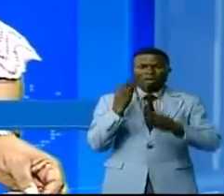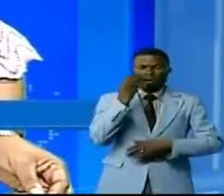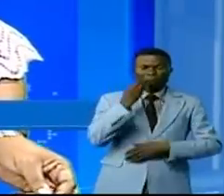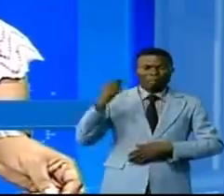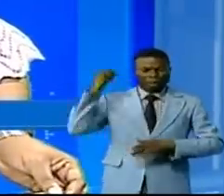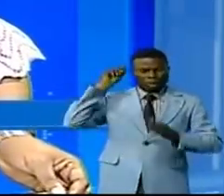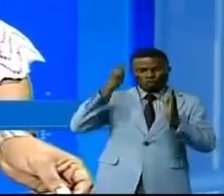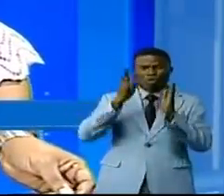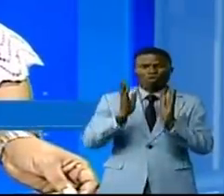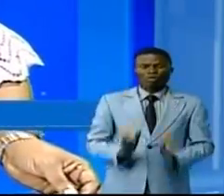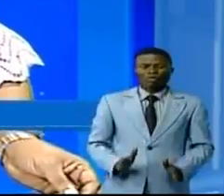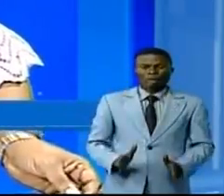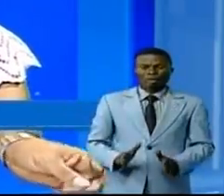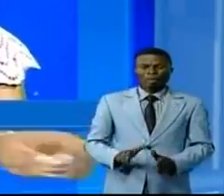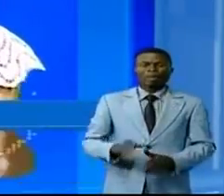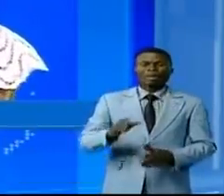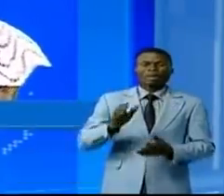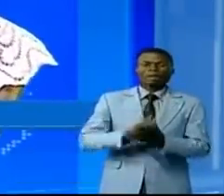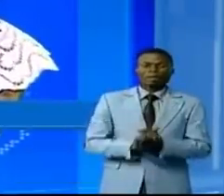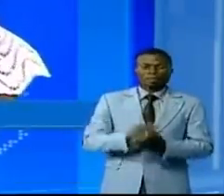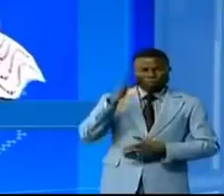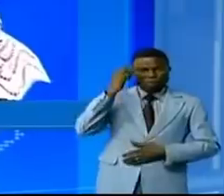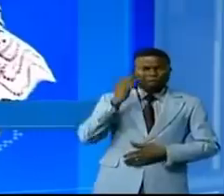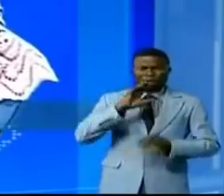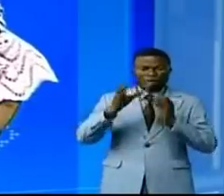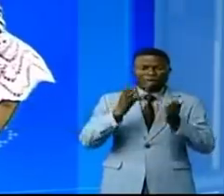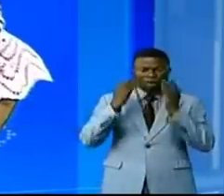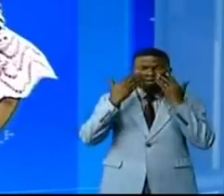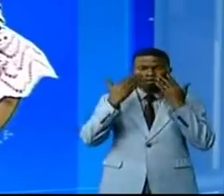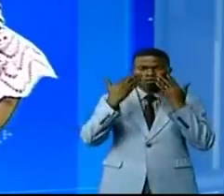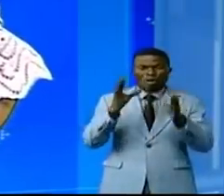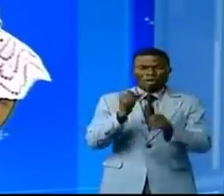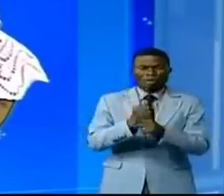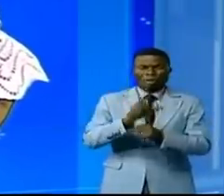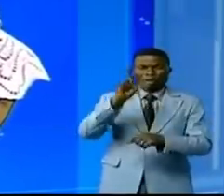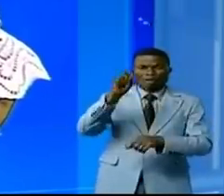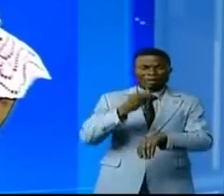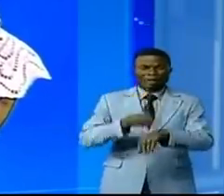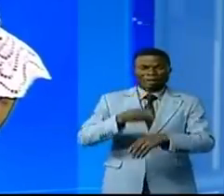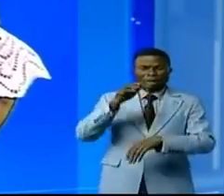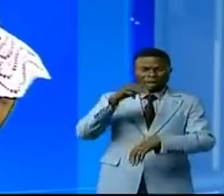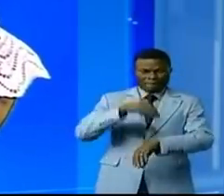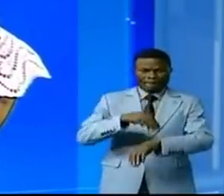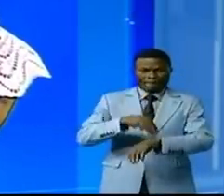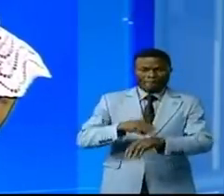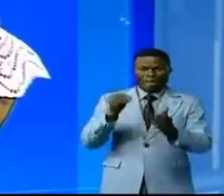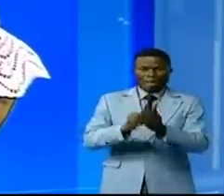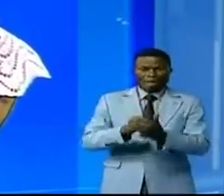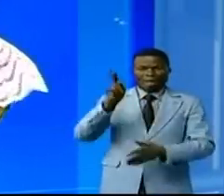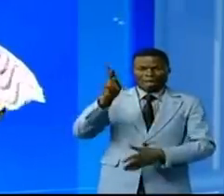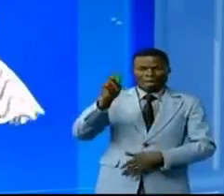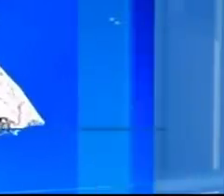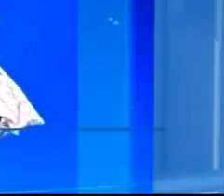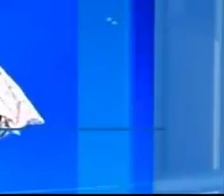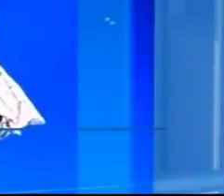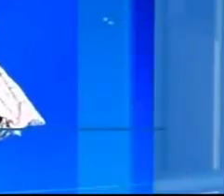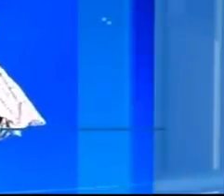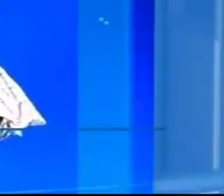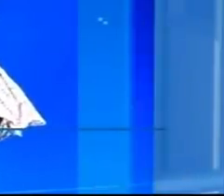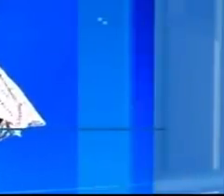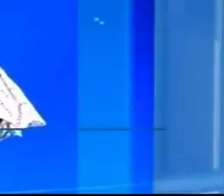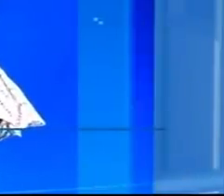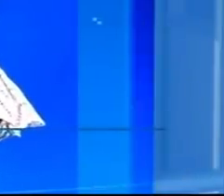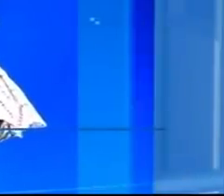gouvernement, Patrick Muyaya. Voilà pour les titres. Il est 20h à Matadi, une heure de plus à Kamina dans le Olomami. C'est l'heure de